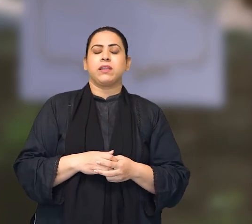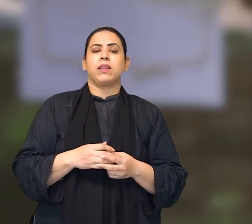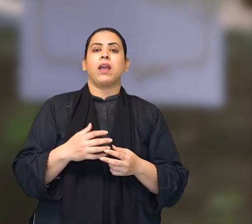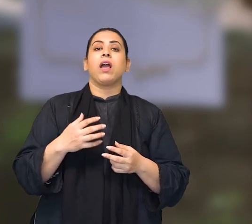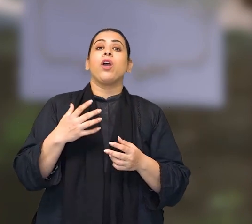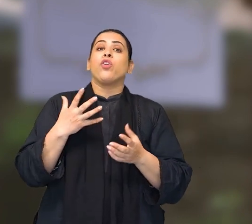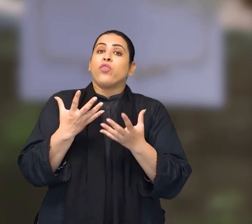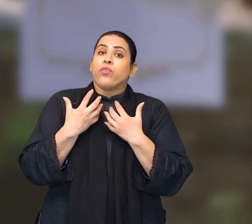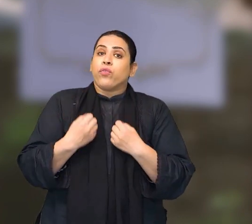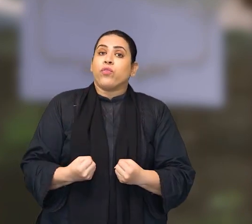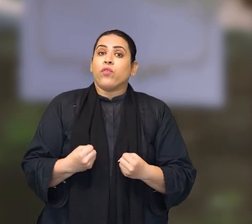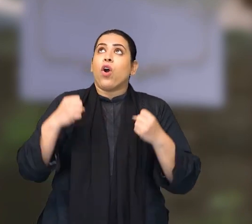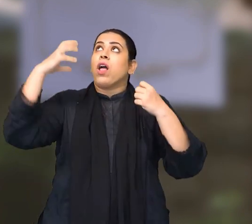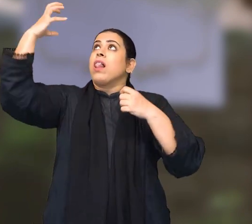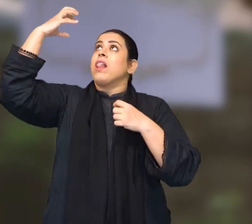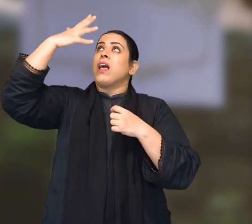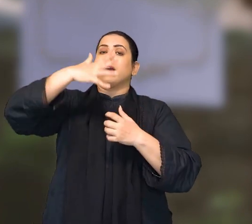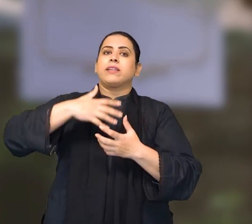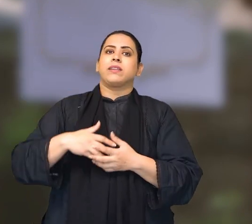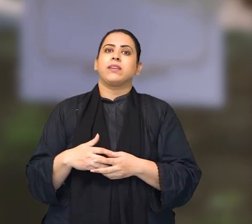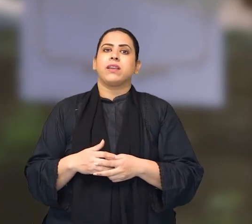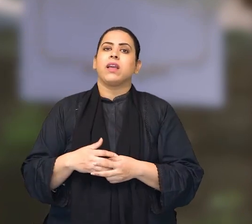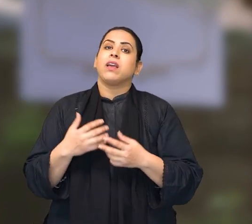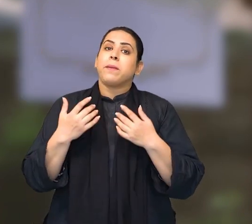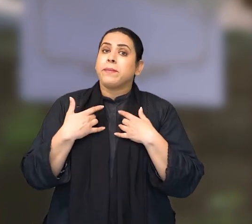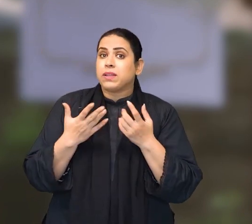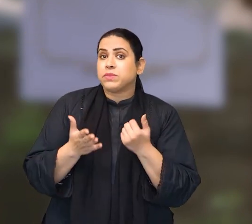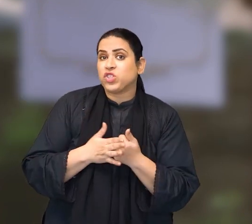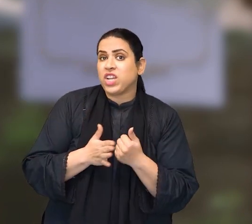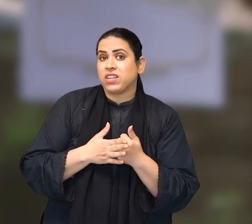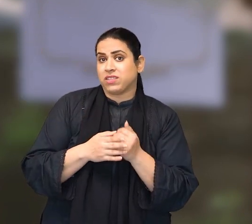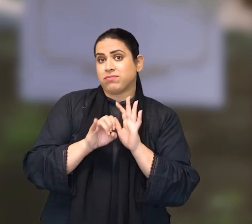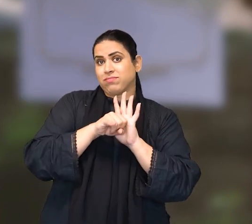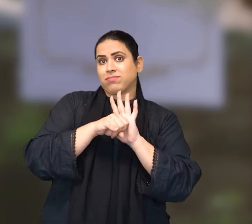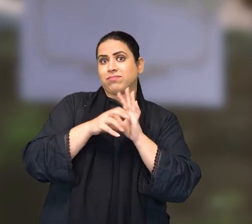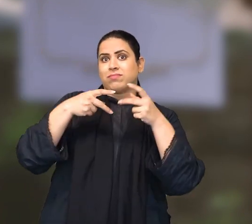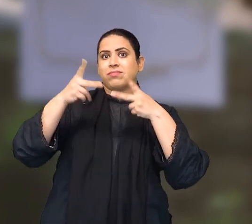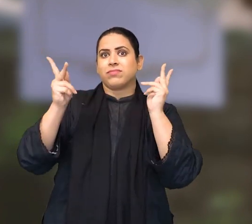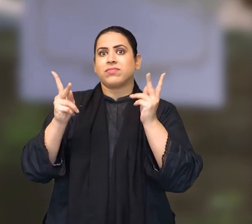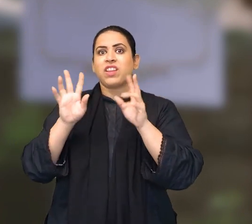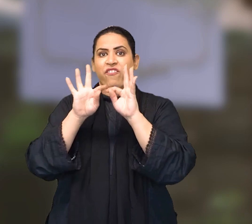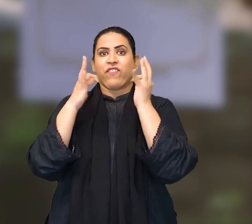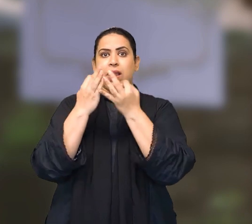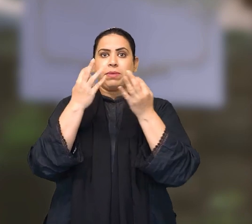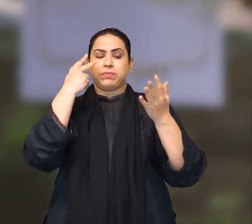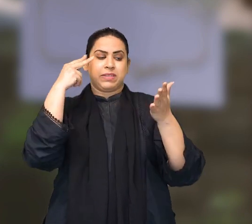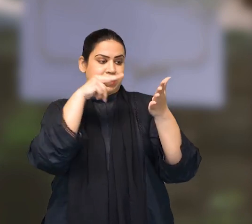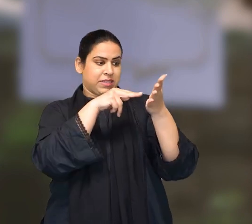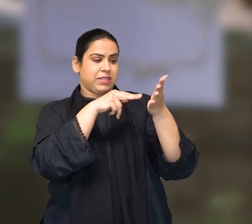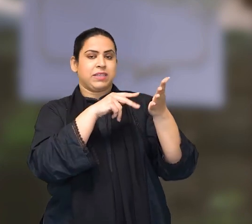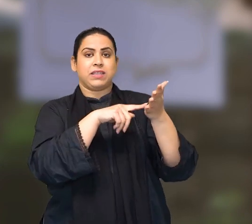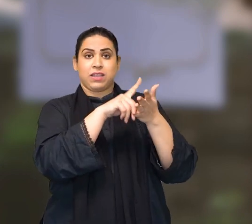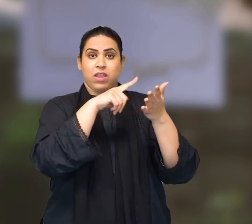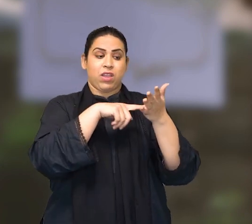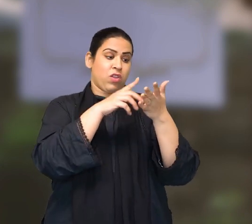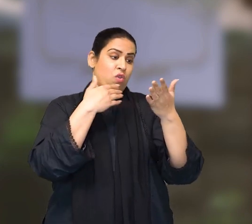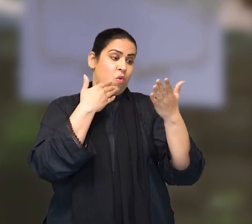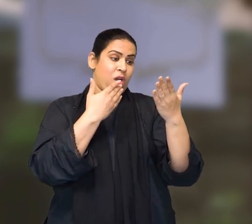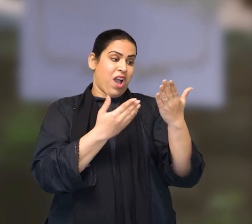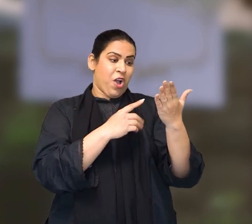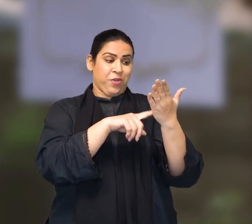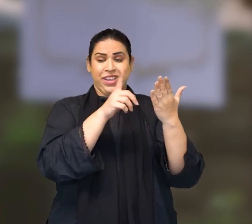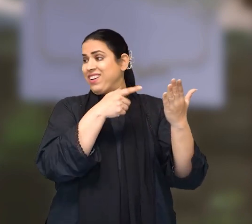want your wedding be like कि यार मेरी भी जब सोशल मीडिया पर जाए या मेरी भी मेरी फैमिली मेरी चीज़ें देखे they enjoy that